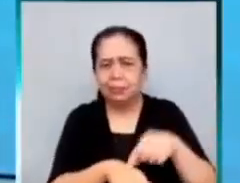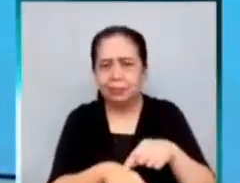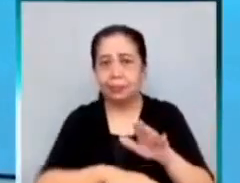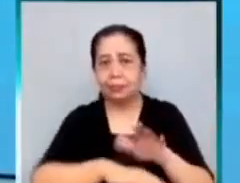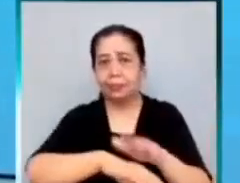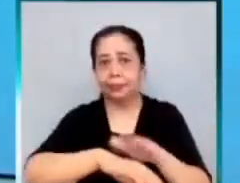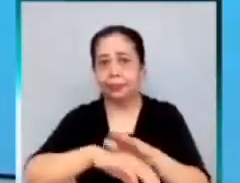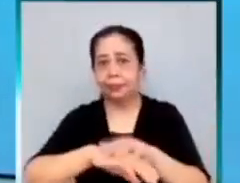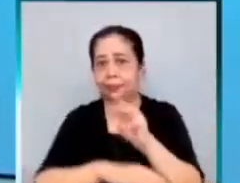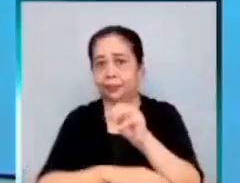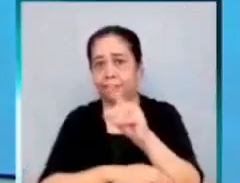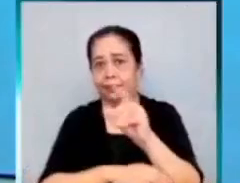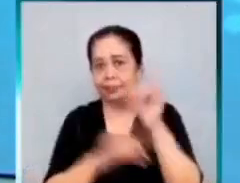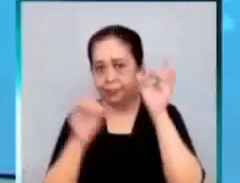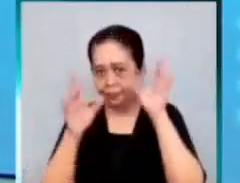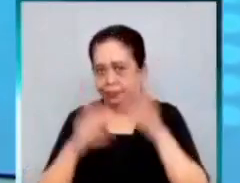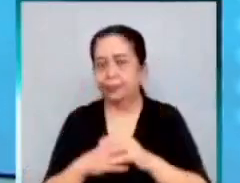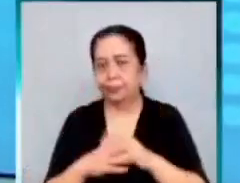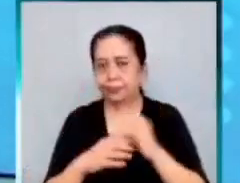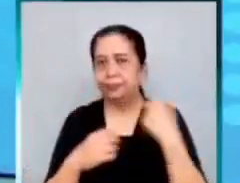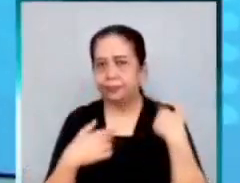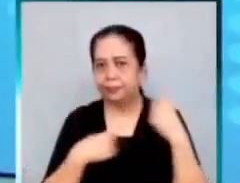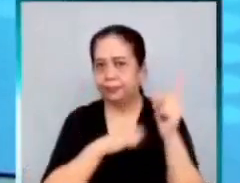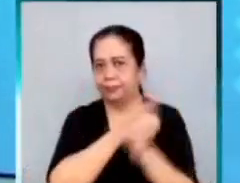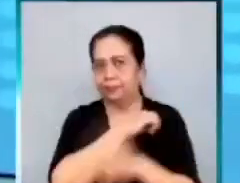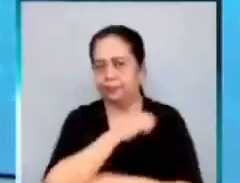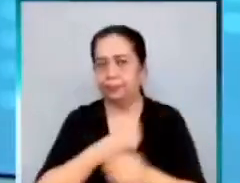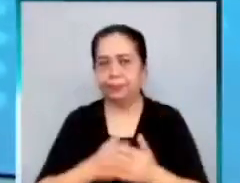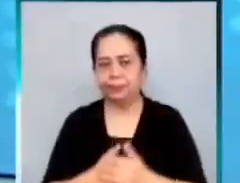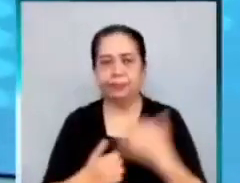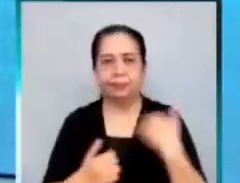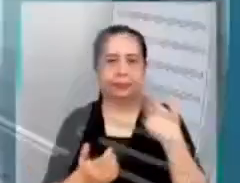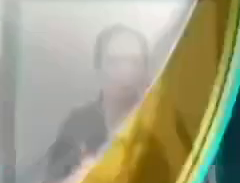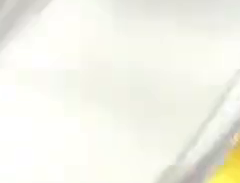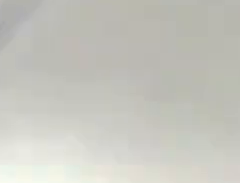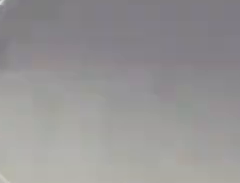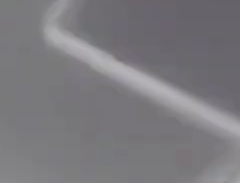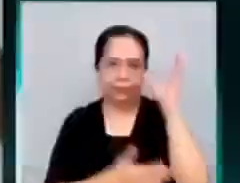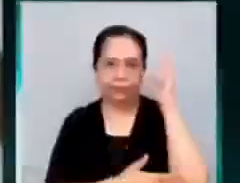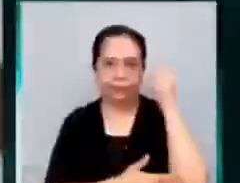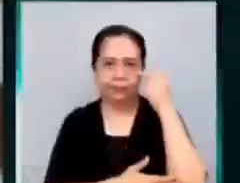MMDA, delikado yan at may karampatang parusa. May report si Chino Gaston.